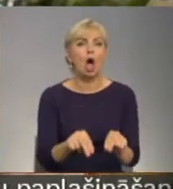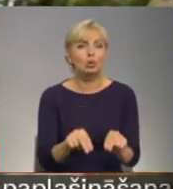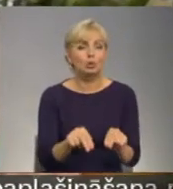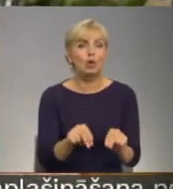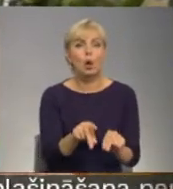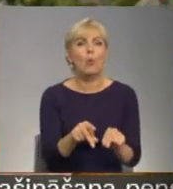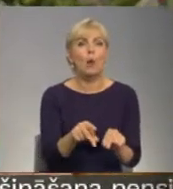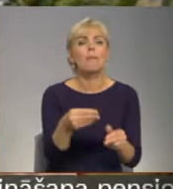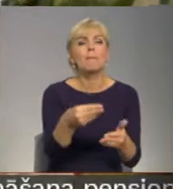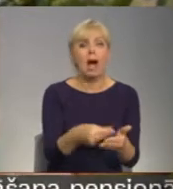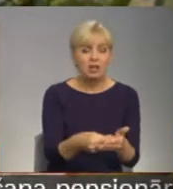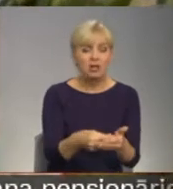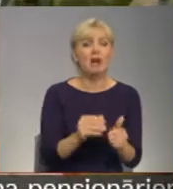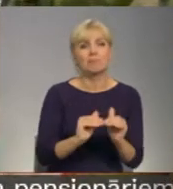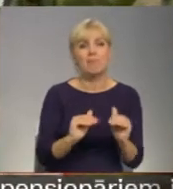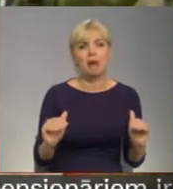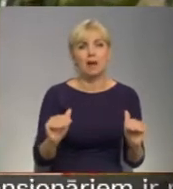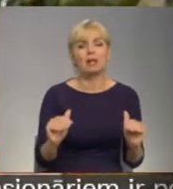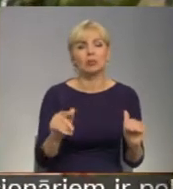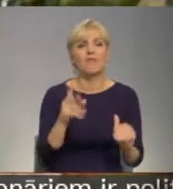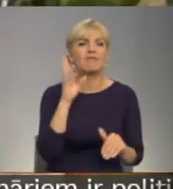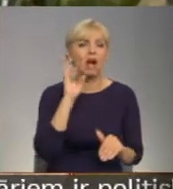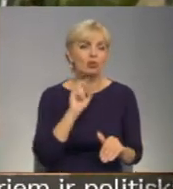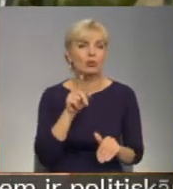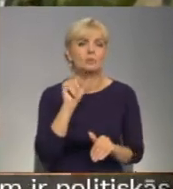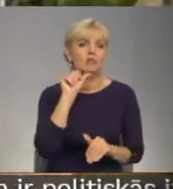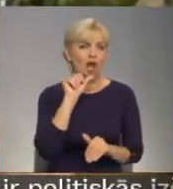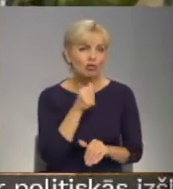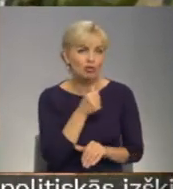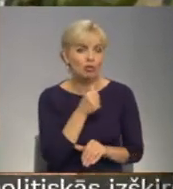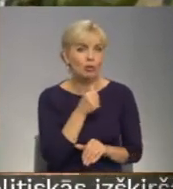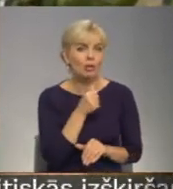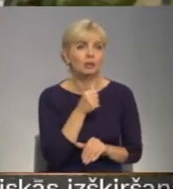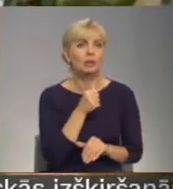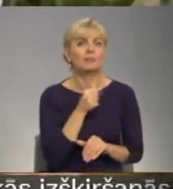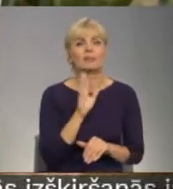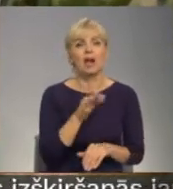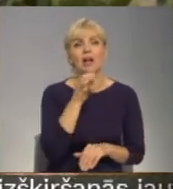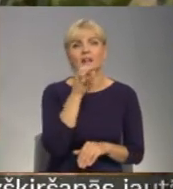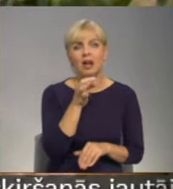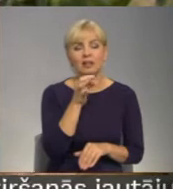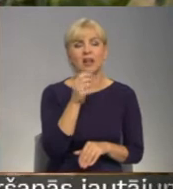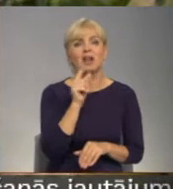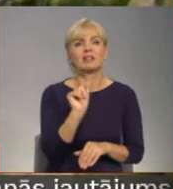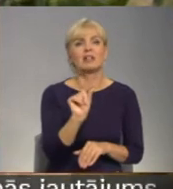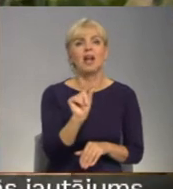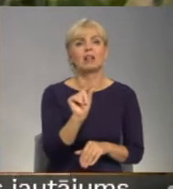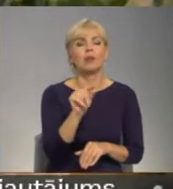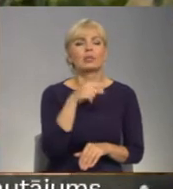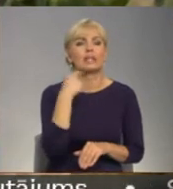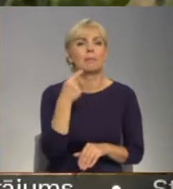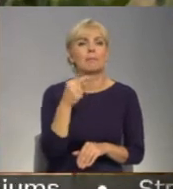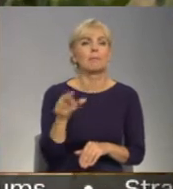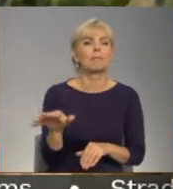ko ņem, tad pamatā ņem tomēr vecos garšīgos, kā teikt, un tikai nedaudz grib